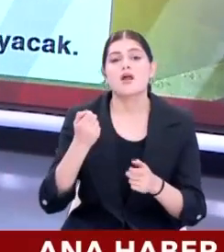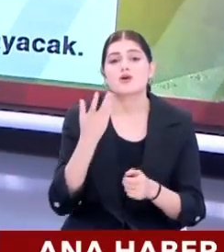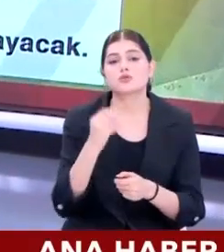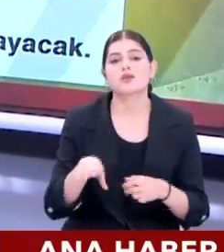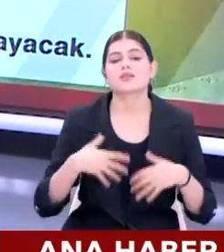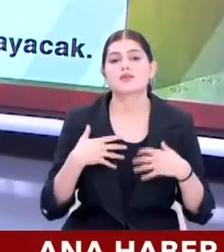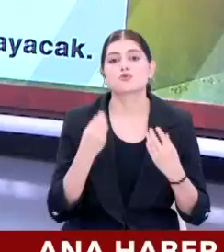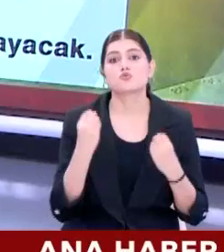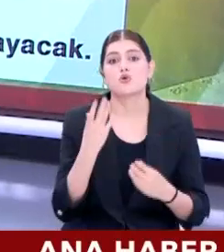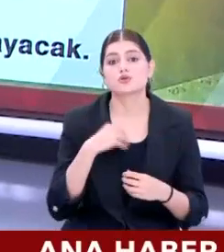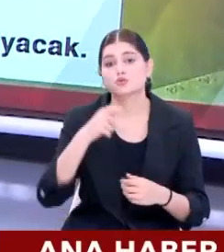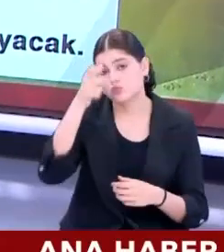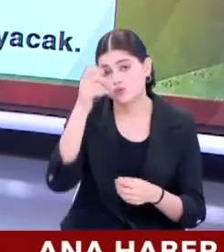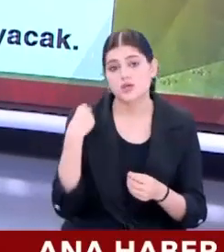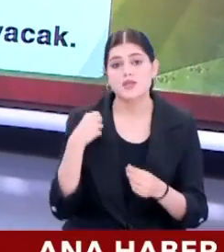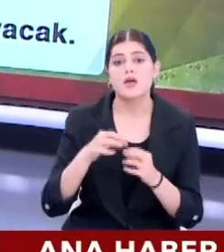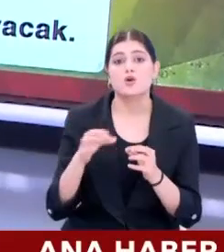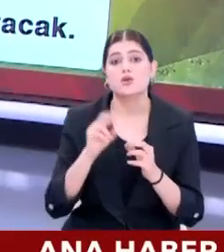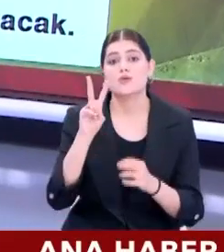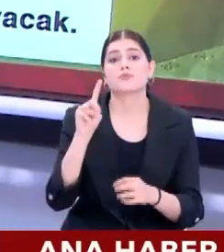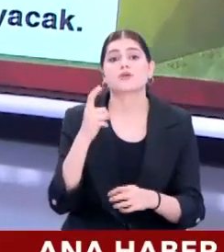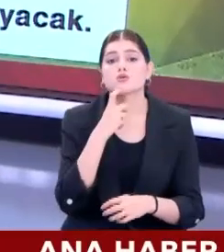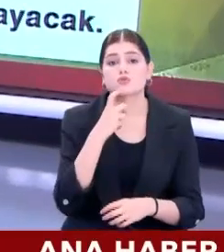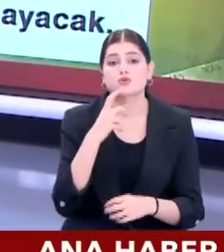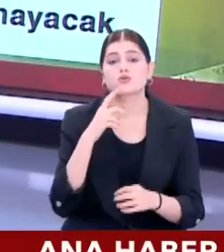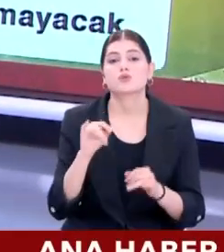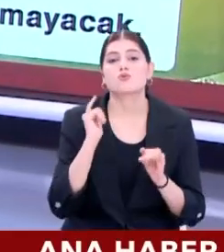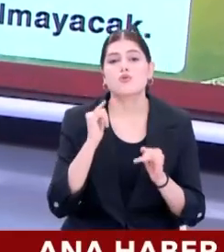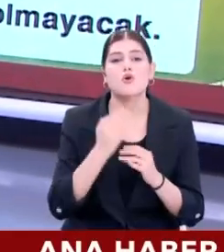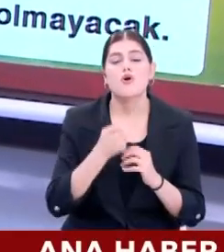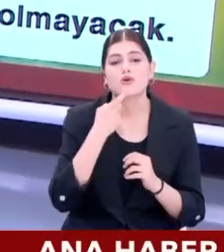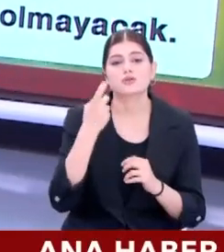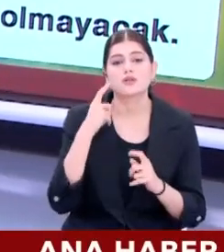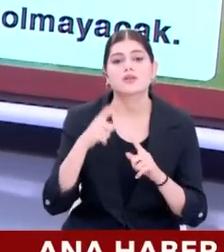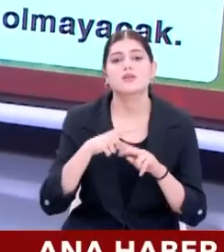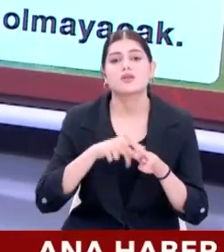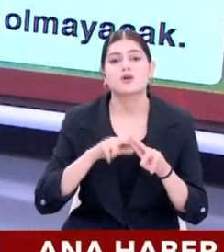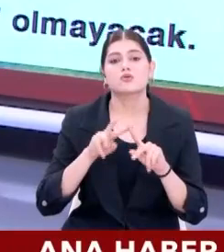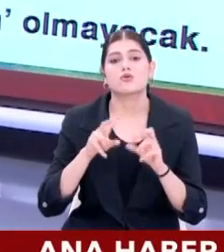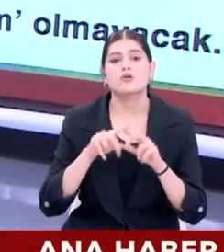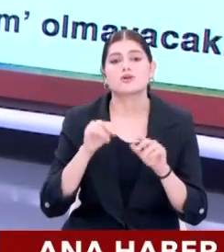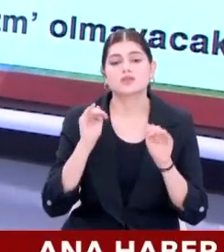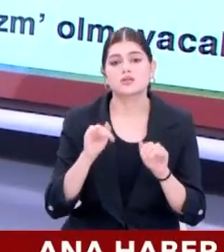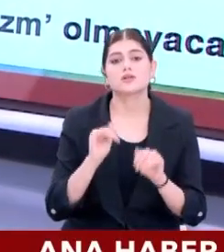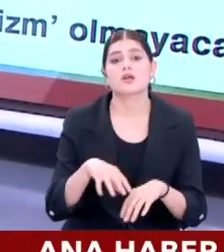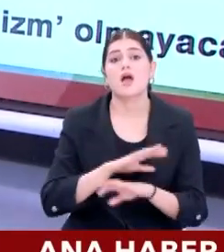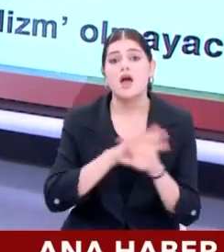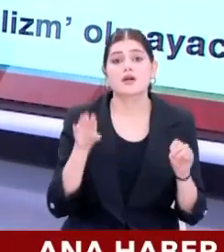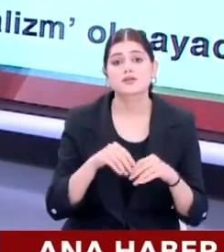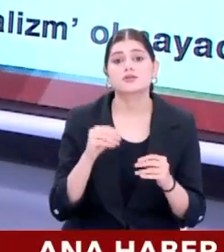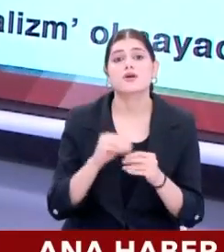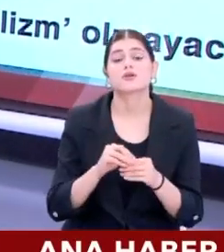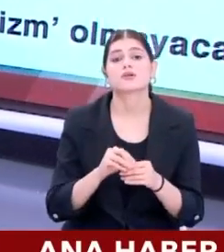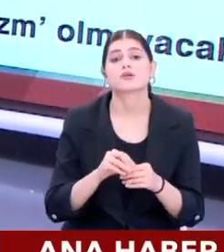Türkiye'ye yeni bir ekonomik modeli 21 yüzyılın O Vahşi kapitalizminin veya teknolojinin dayattığı her şeyin ötesinde kendi